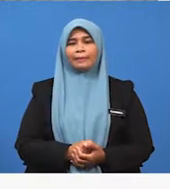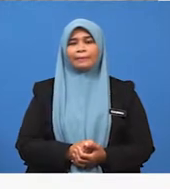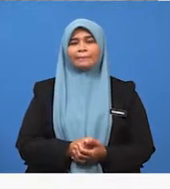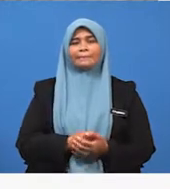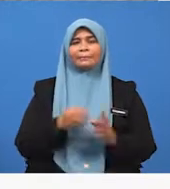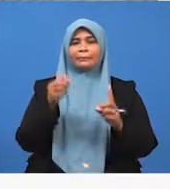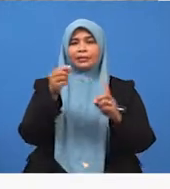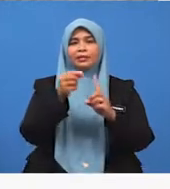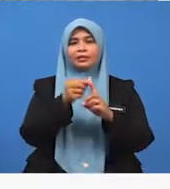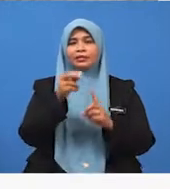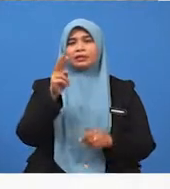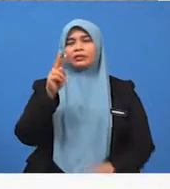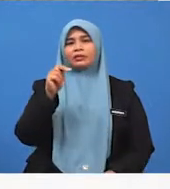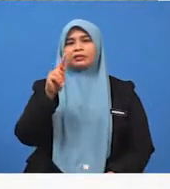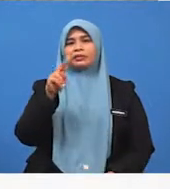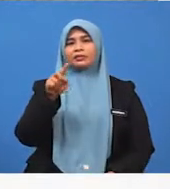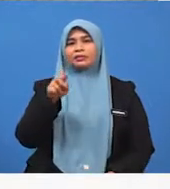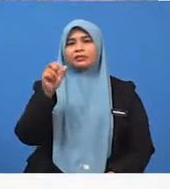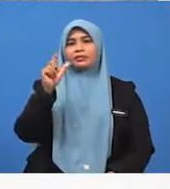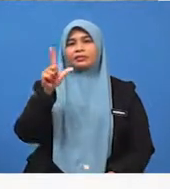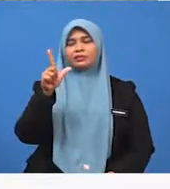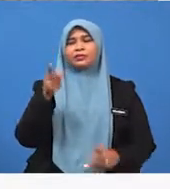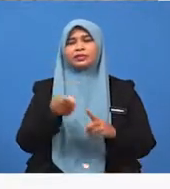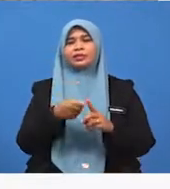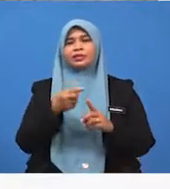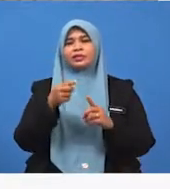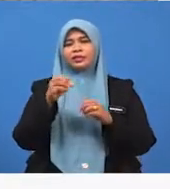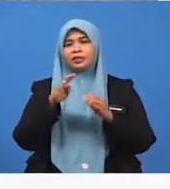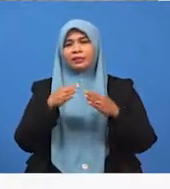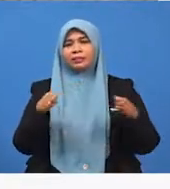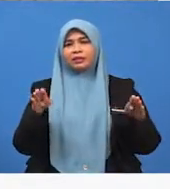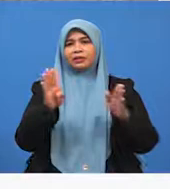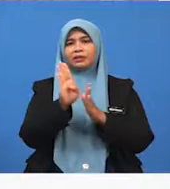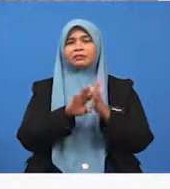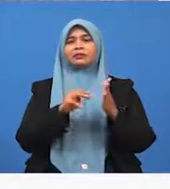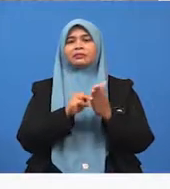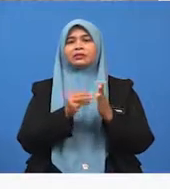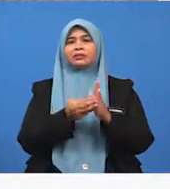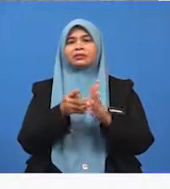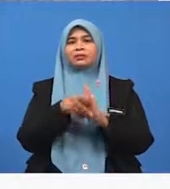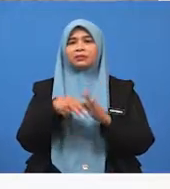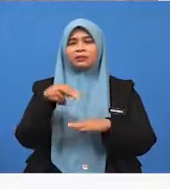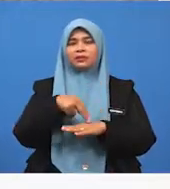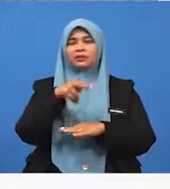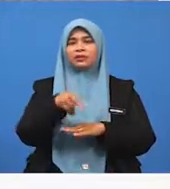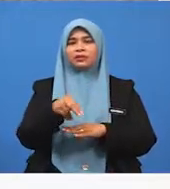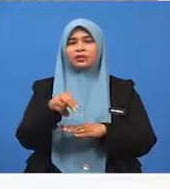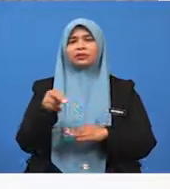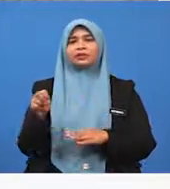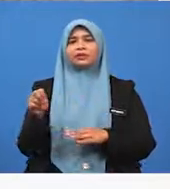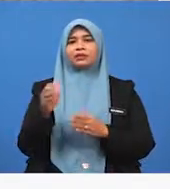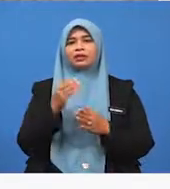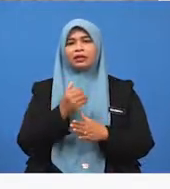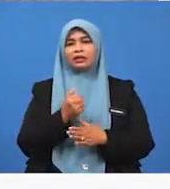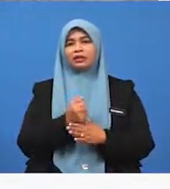Perkataan nuzul dari segi bahasa bererti penurunan atau